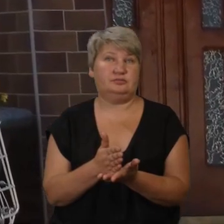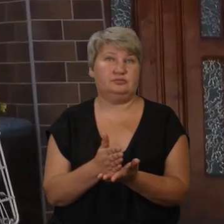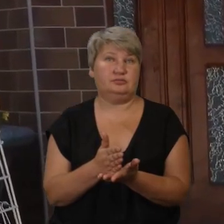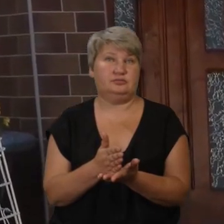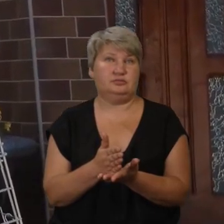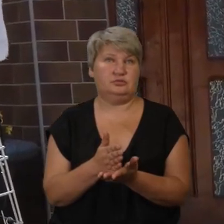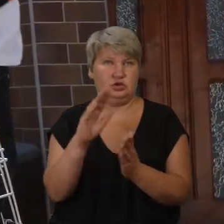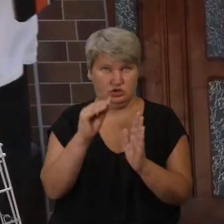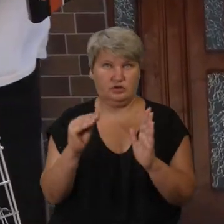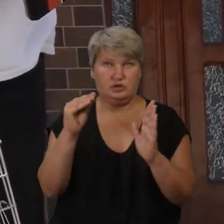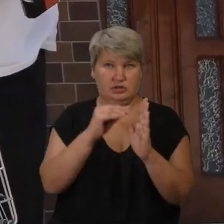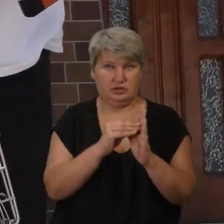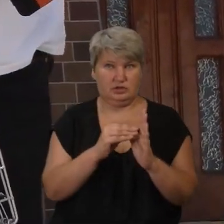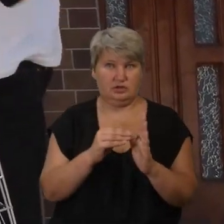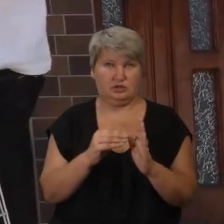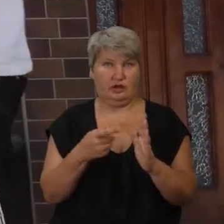телефоном